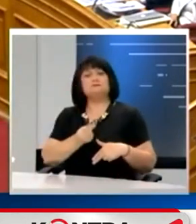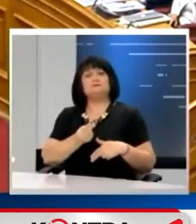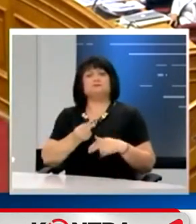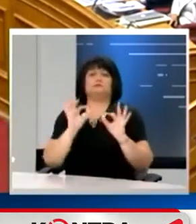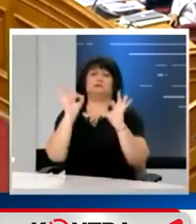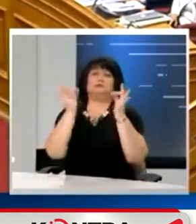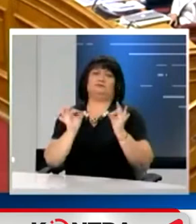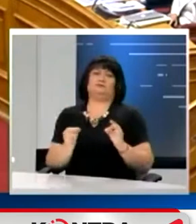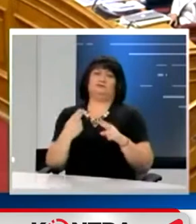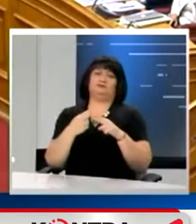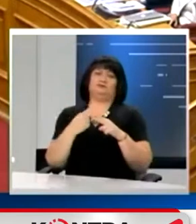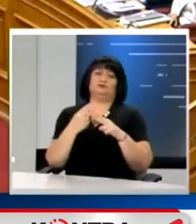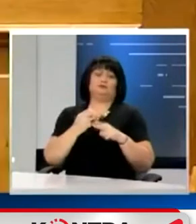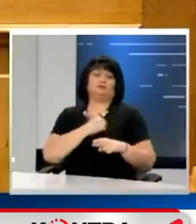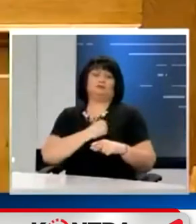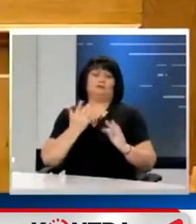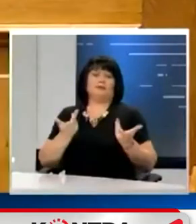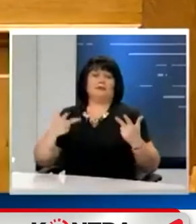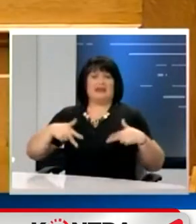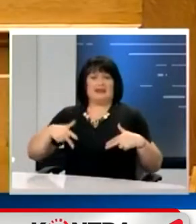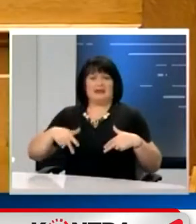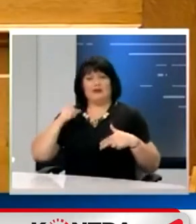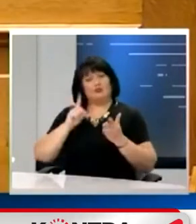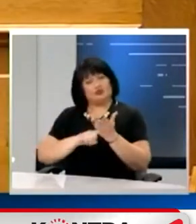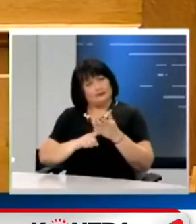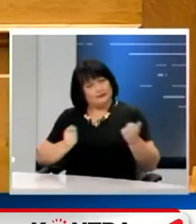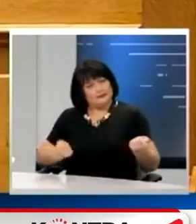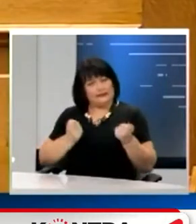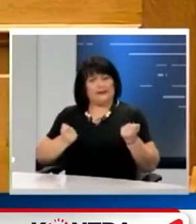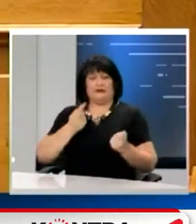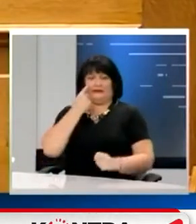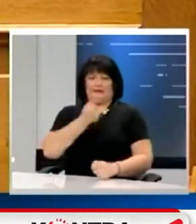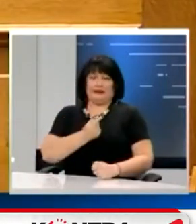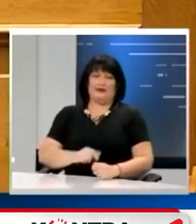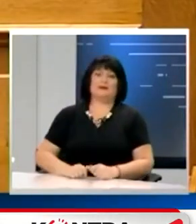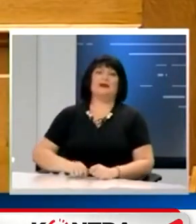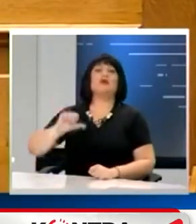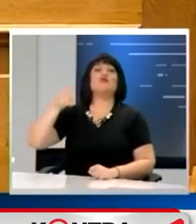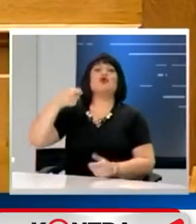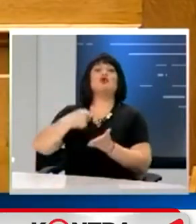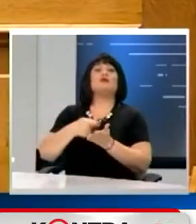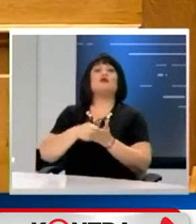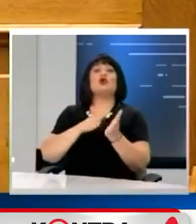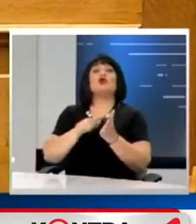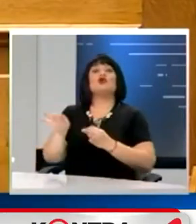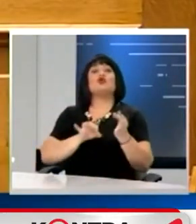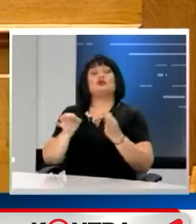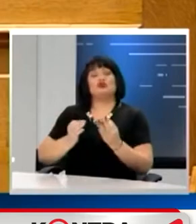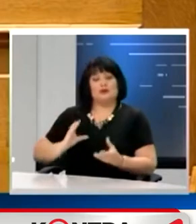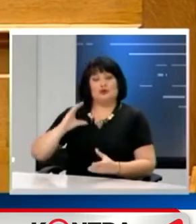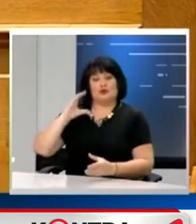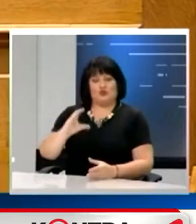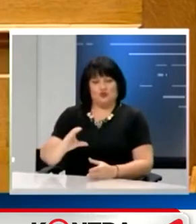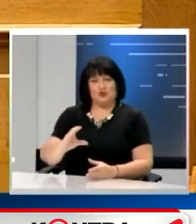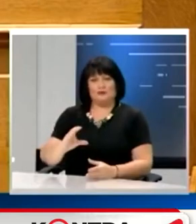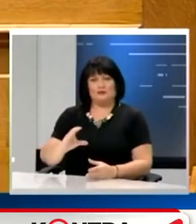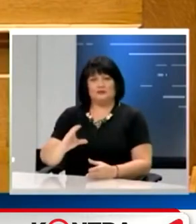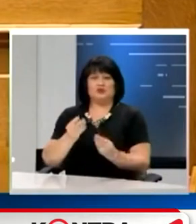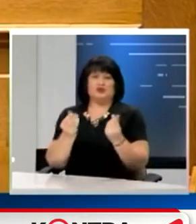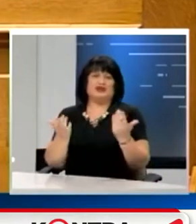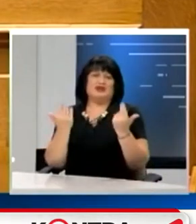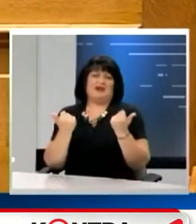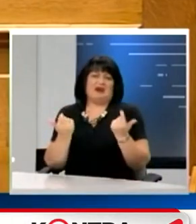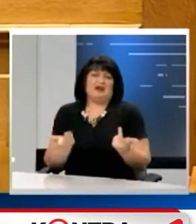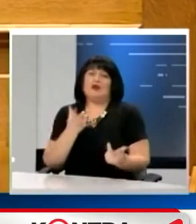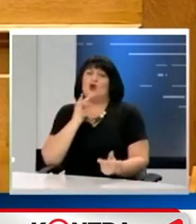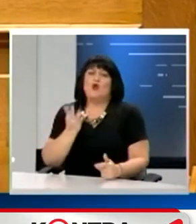σηματοδοτούν κάποιες αξίες όπως πρέπει να συμβεί. Το πρώτο φορολογικό νομοσχέδιο που φέρατε βεβαίως δεν θα μπορούσε να έχει ουσία από